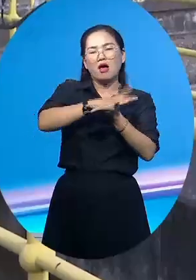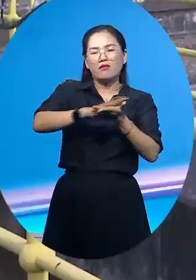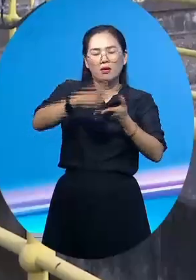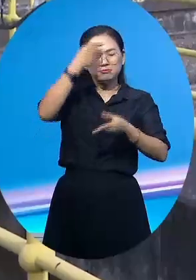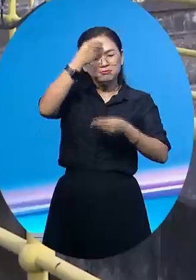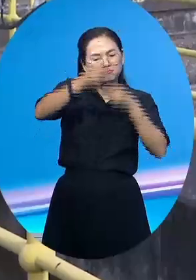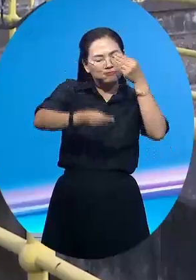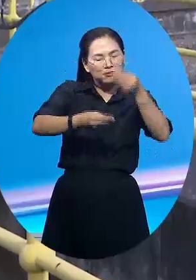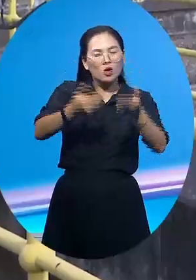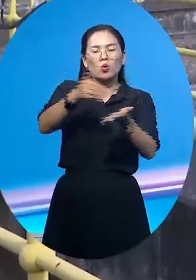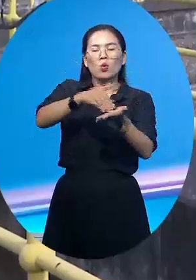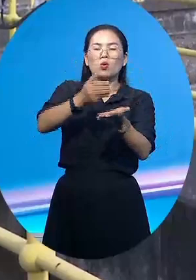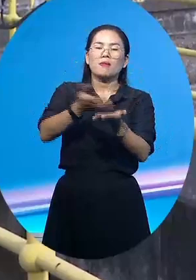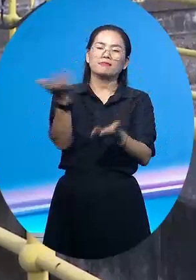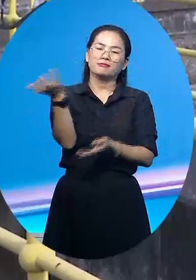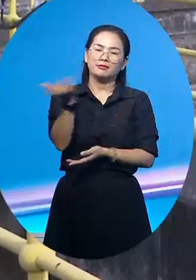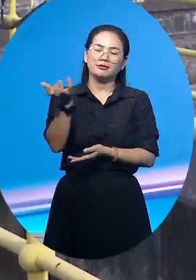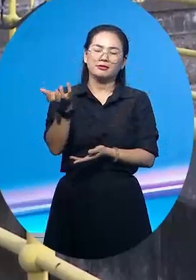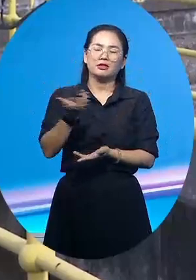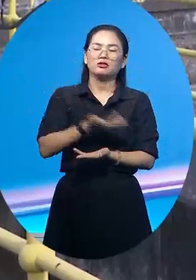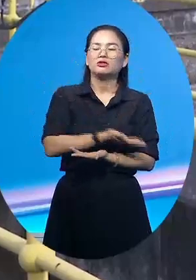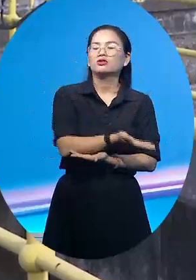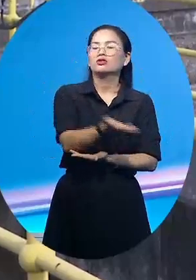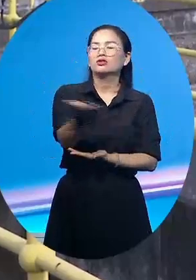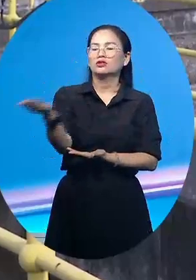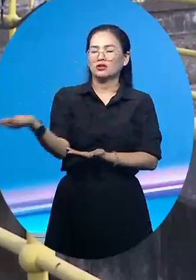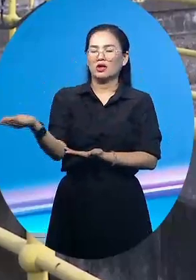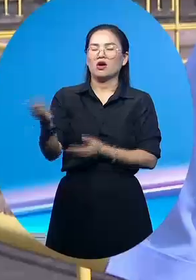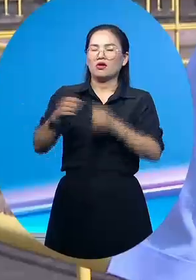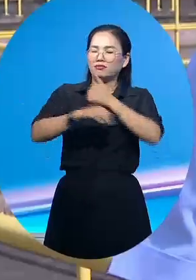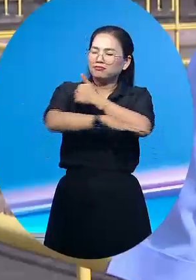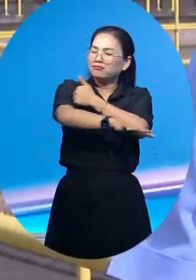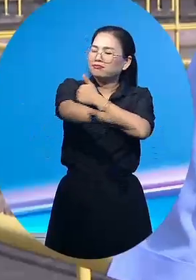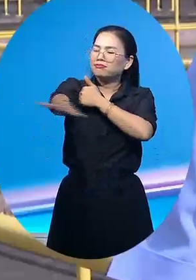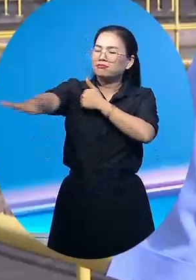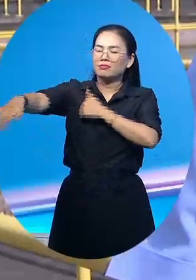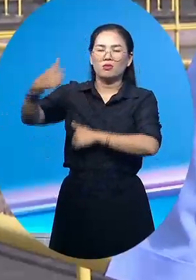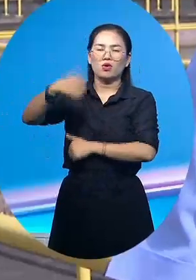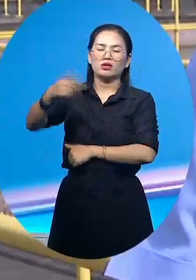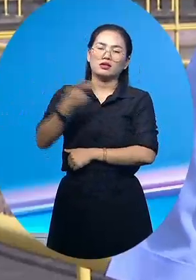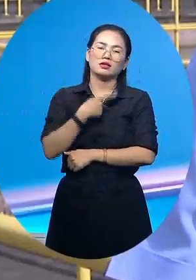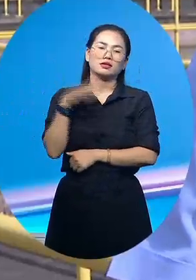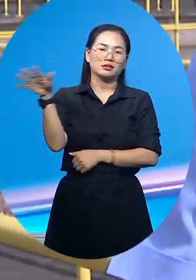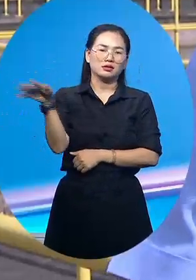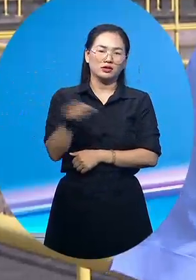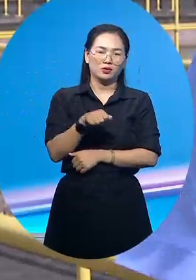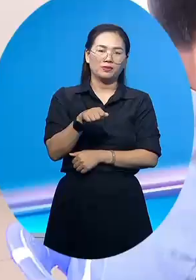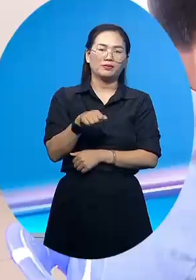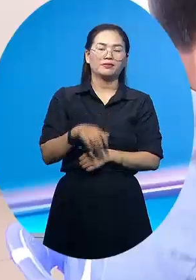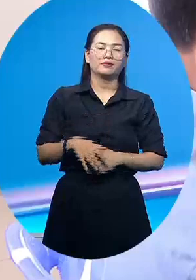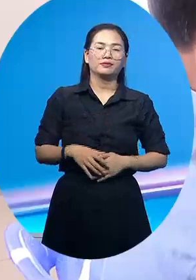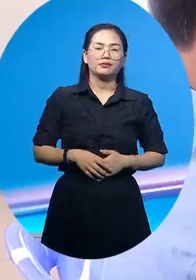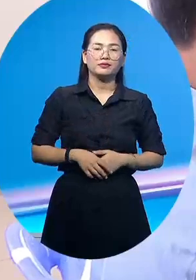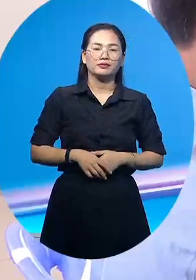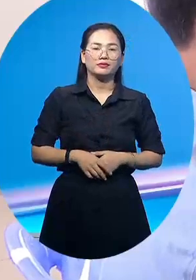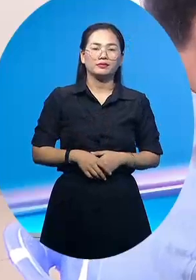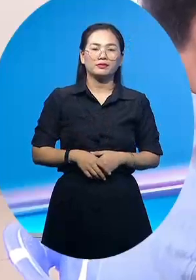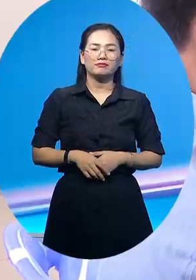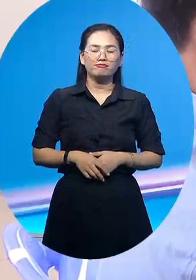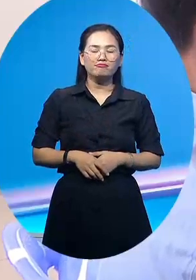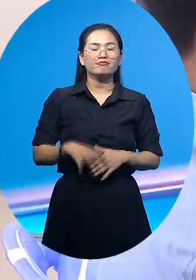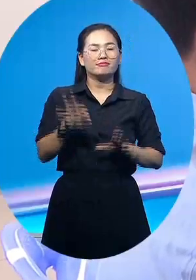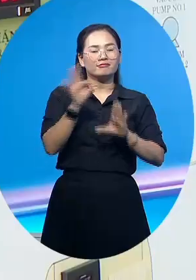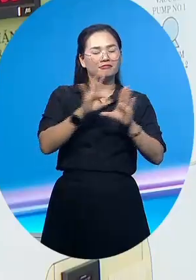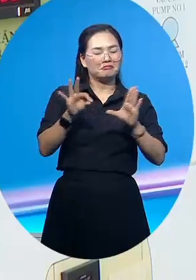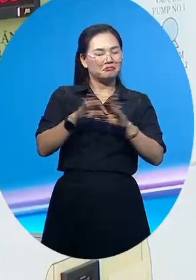pháp là cung cấp nước từ nhà máy này qua mạng lưới để phục vụ cho cấp nước của thành phố được tốt hơn với